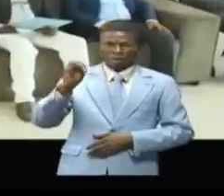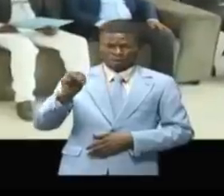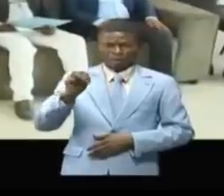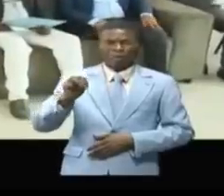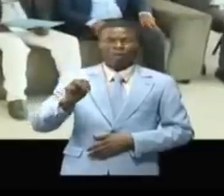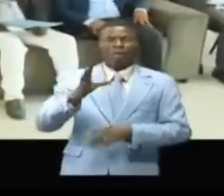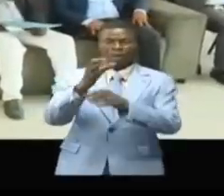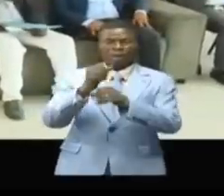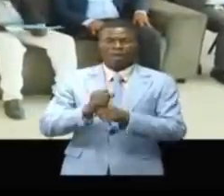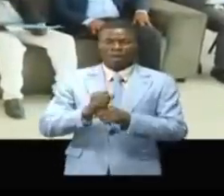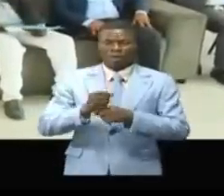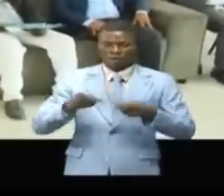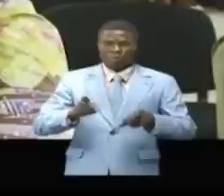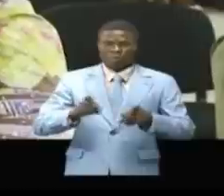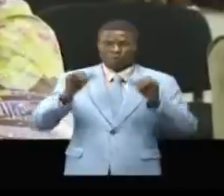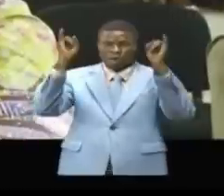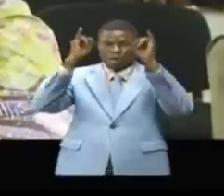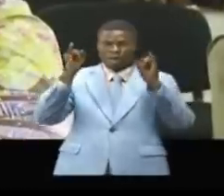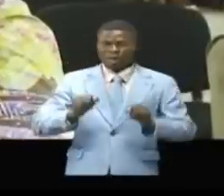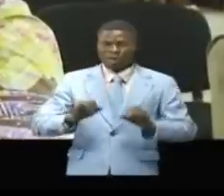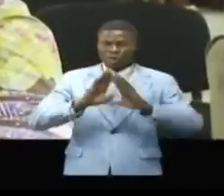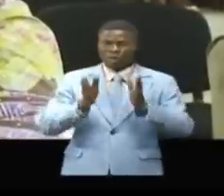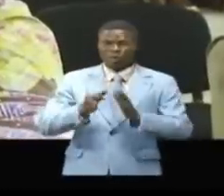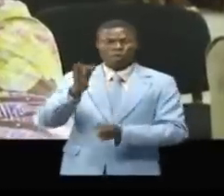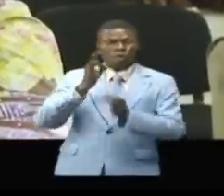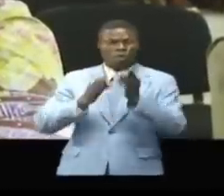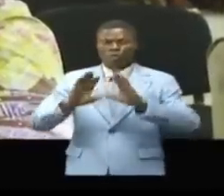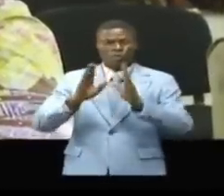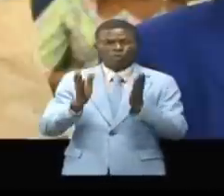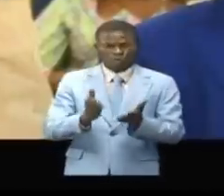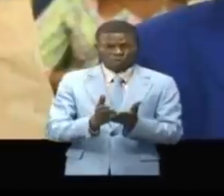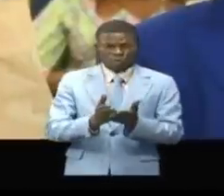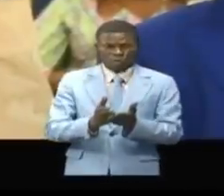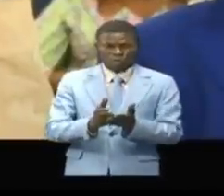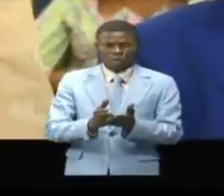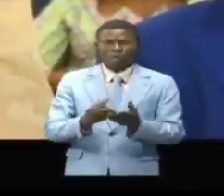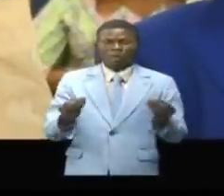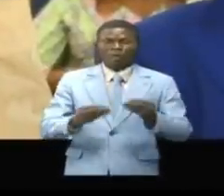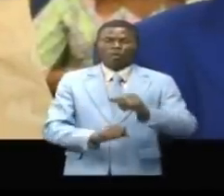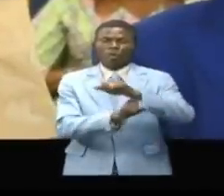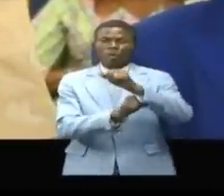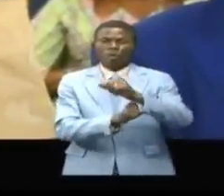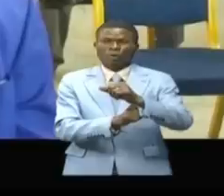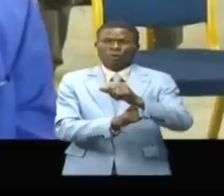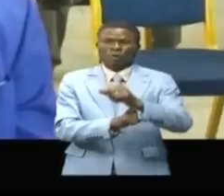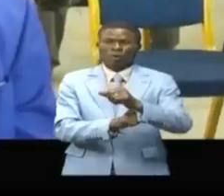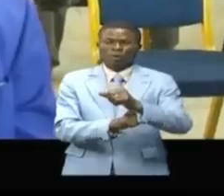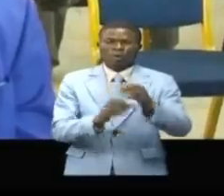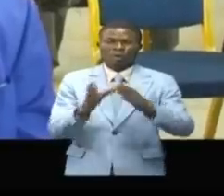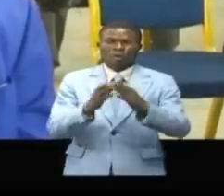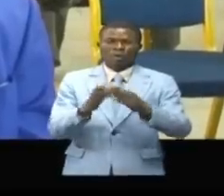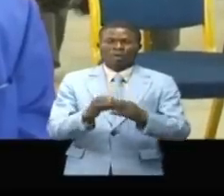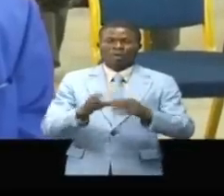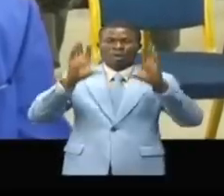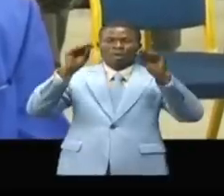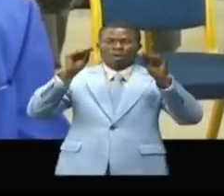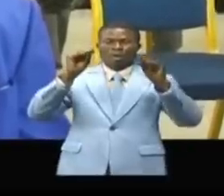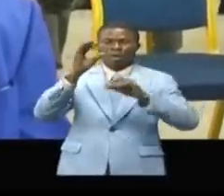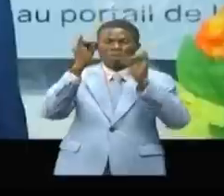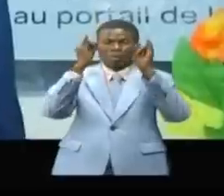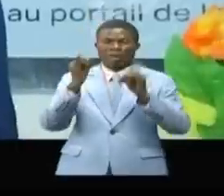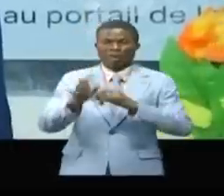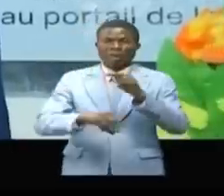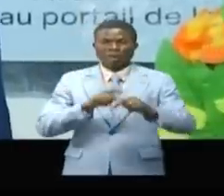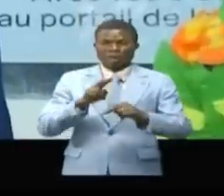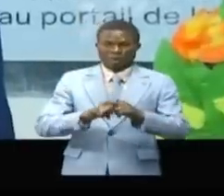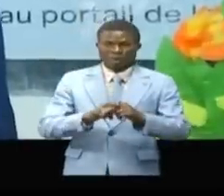auront accès à toutes les ressources académiques et scientifiques. Cela grâce à la connectivité avec la Bibliothèque numérique nationale. La